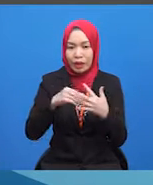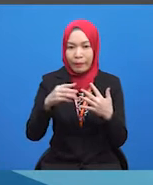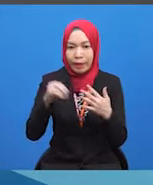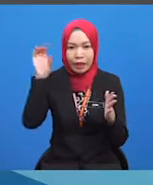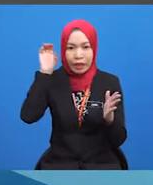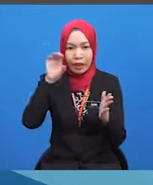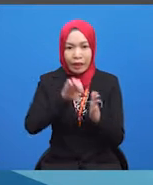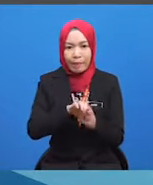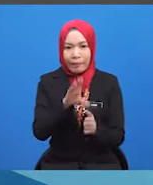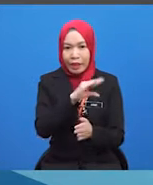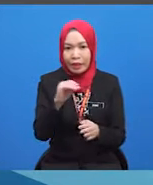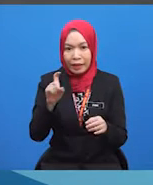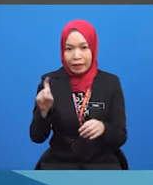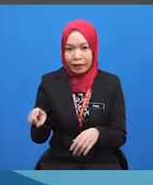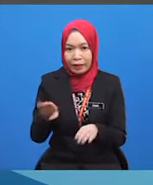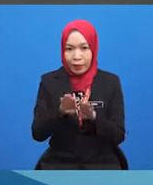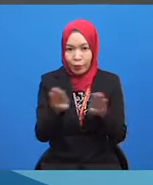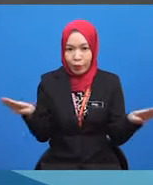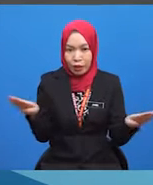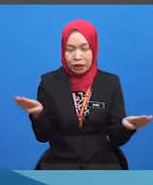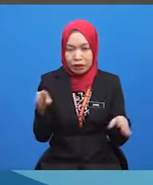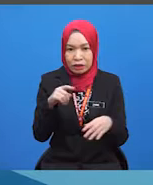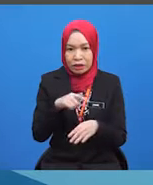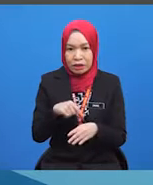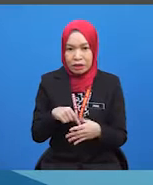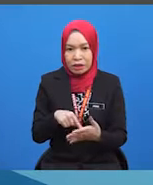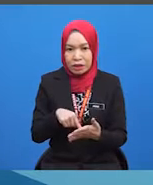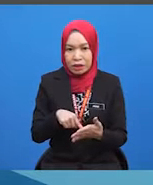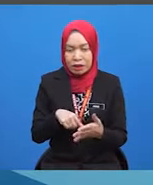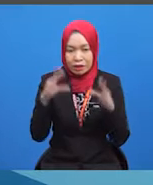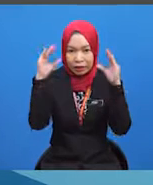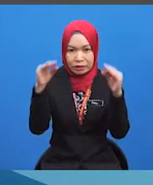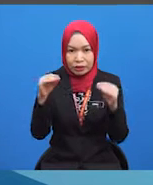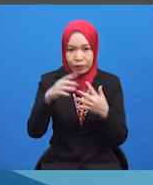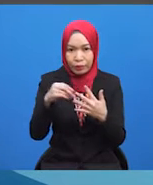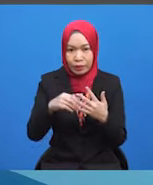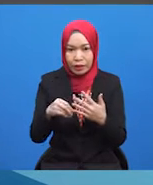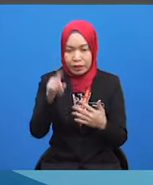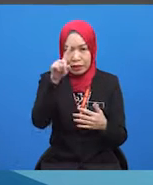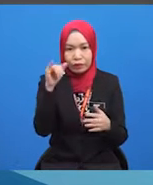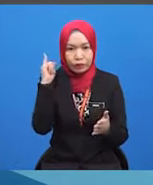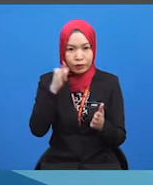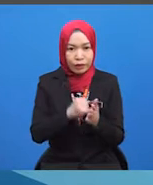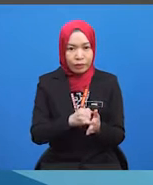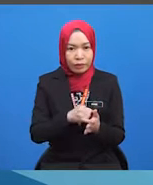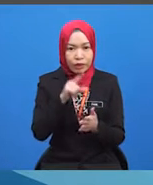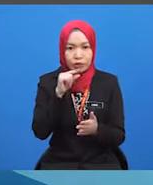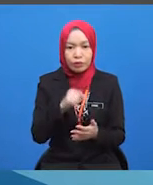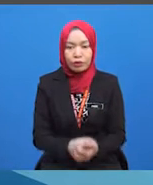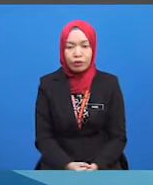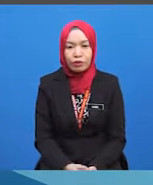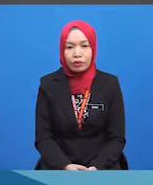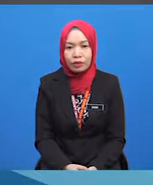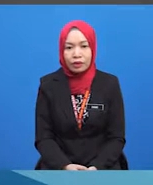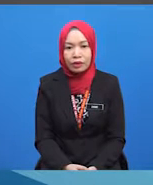kemudian tekan open. Di sini, cikgu memilih imej seekor burung. Murid-murid